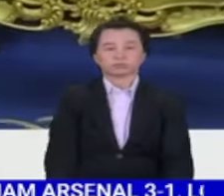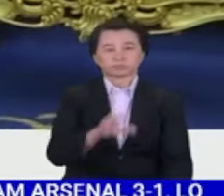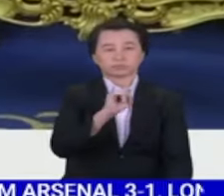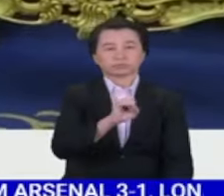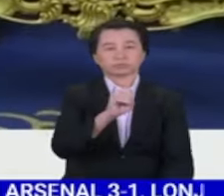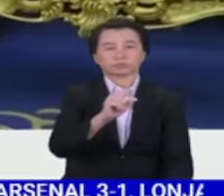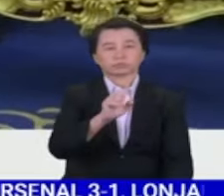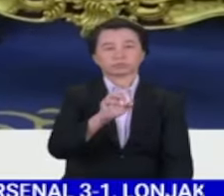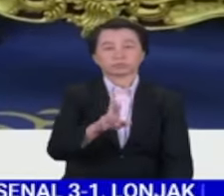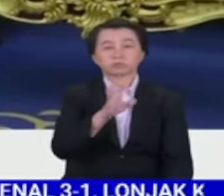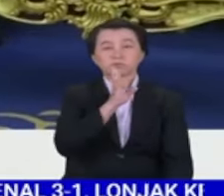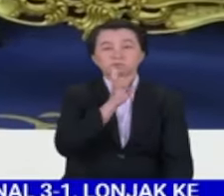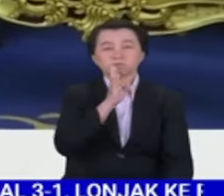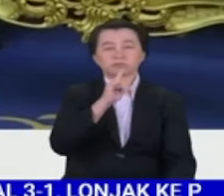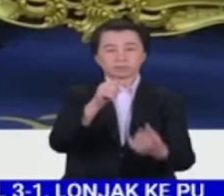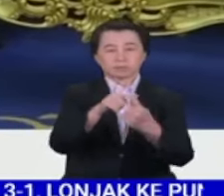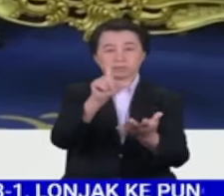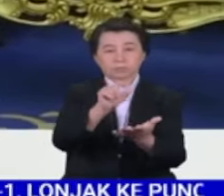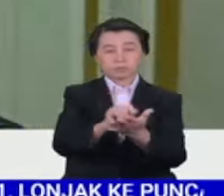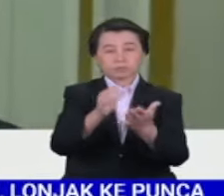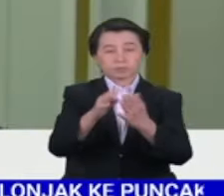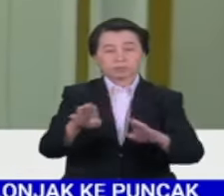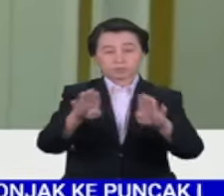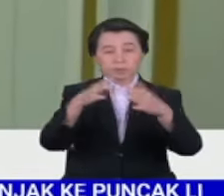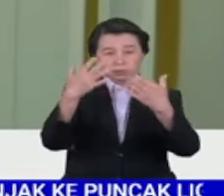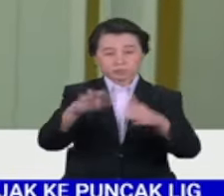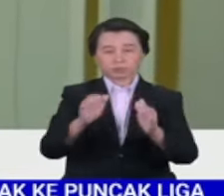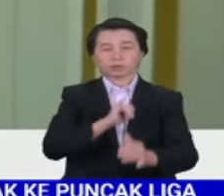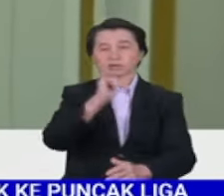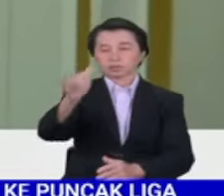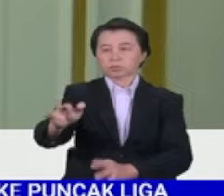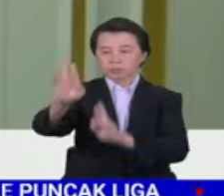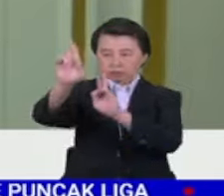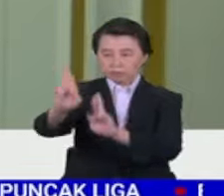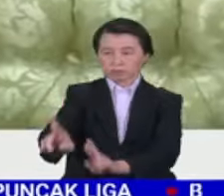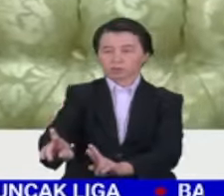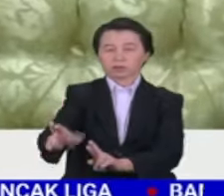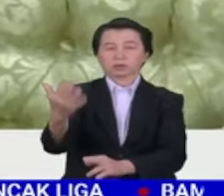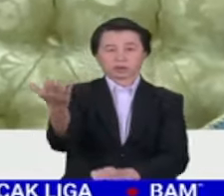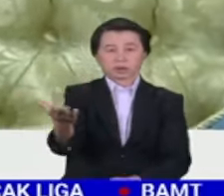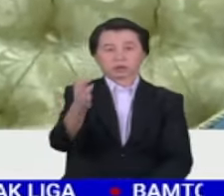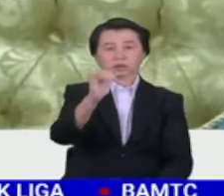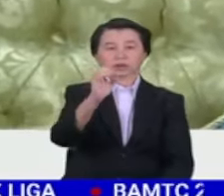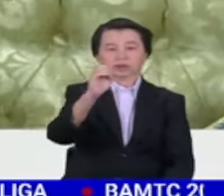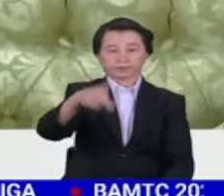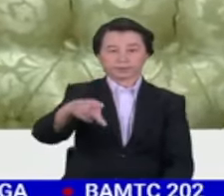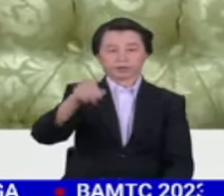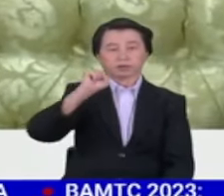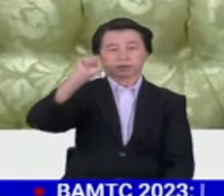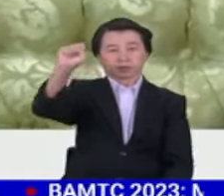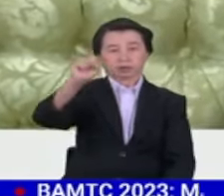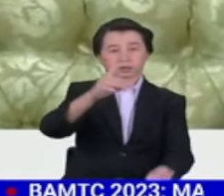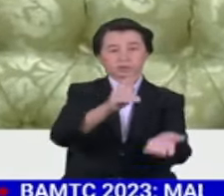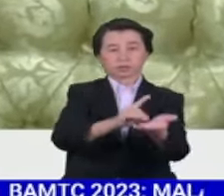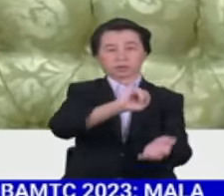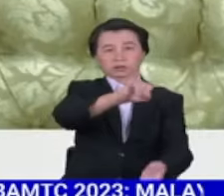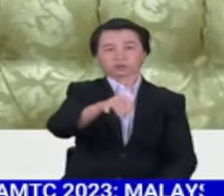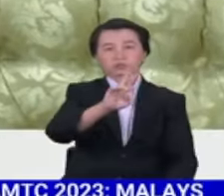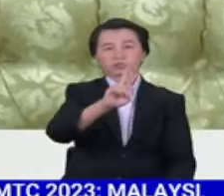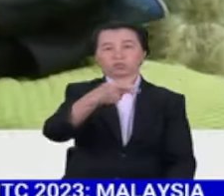menyatakan demikian kepada pemberita selepas mengadakan kunjungan hormat terhadap yang dipertua negeri Sabah tunduk